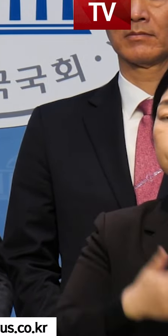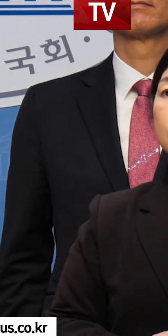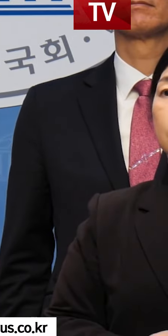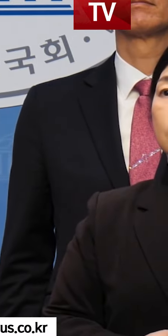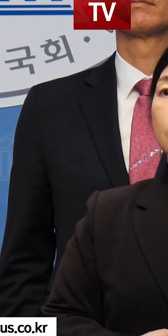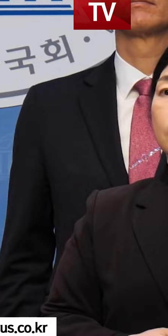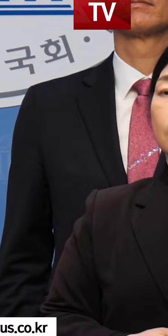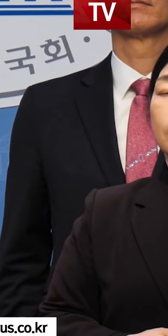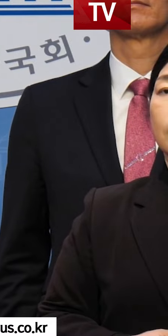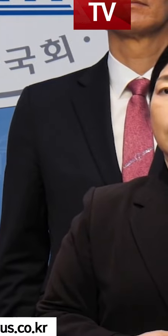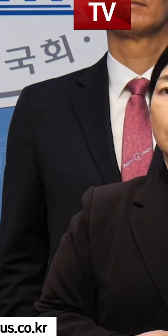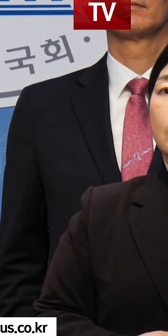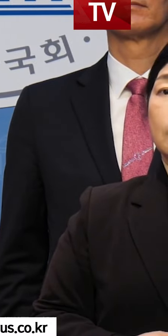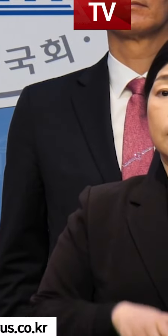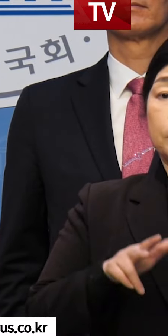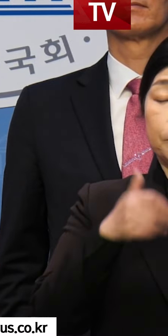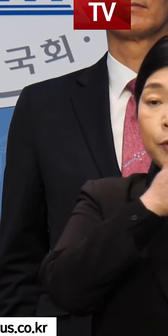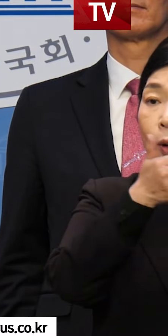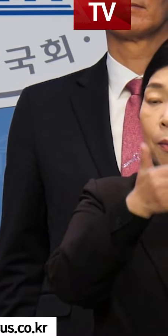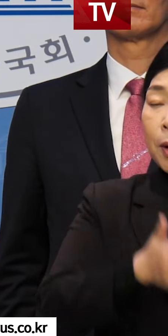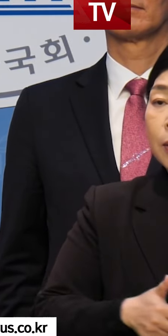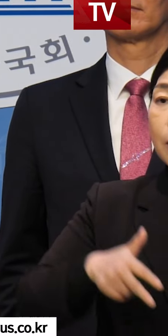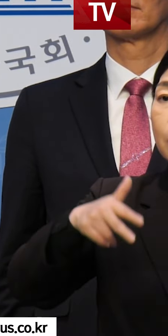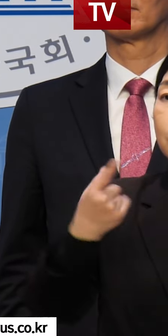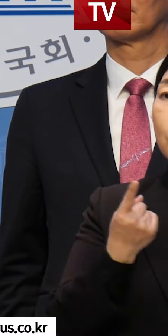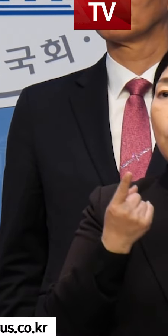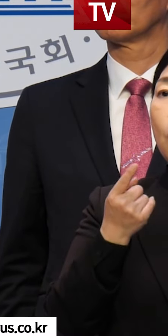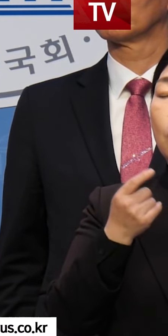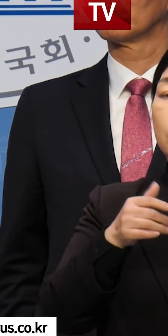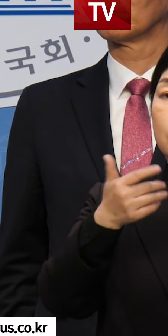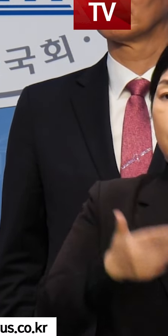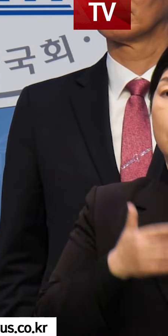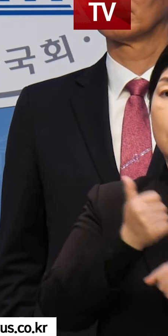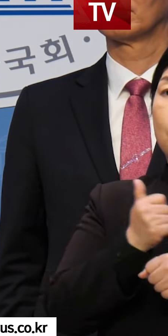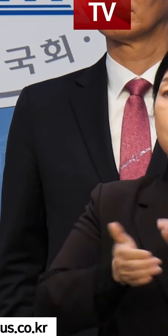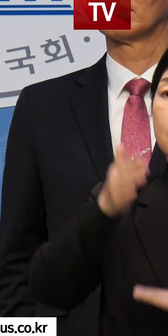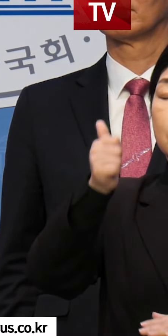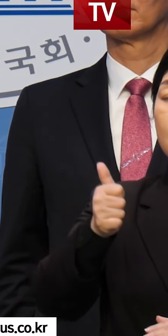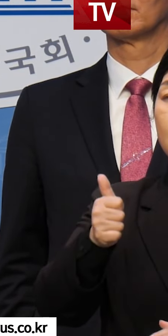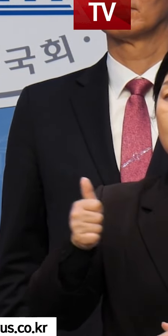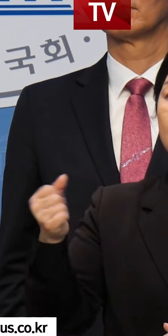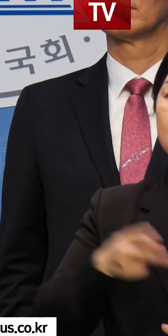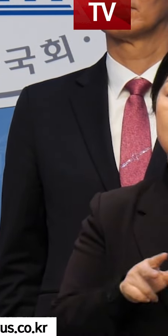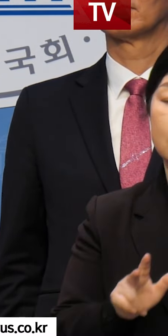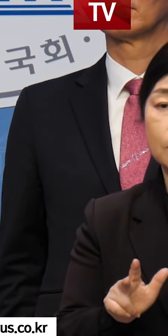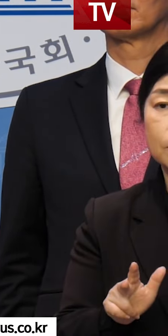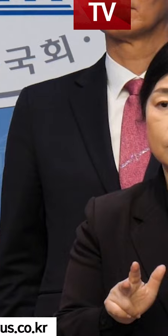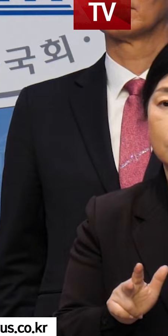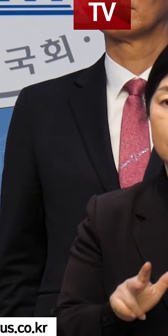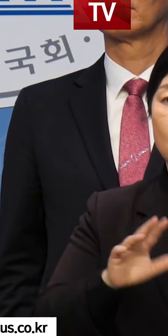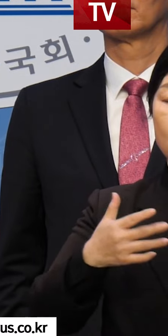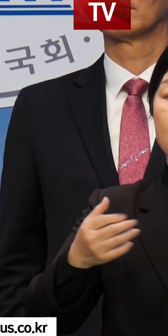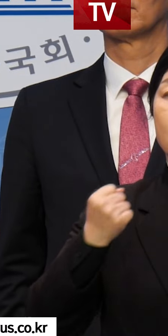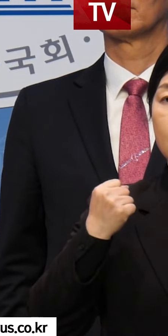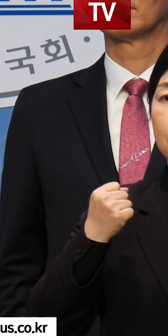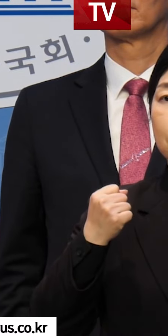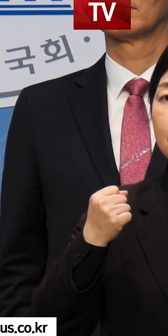하겠습니다. 예, 방금 소개받은 전 남양주 시장 그리고 지금은